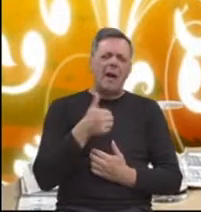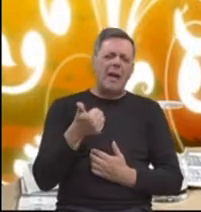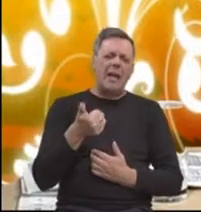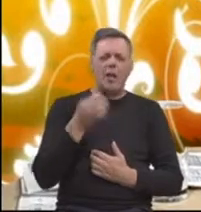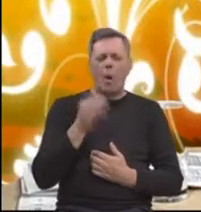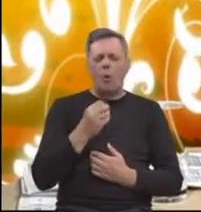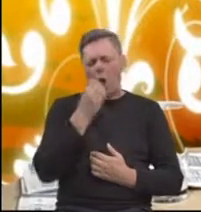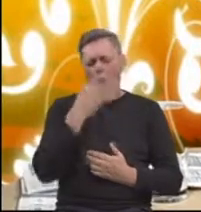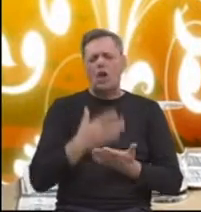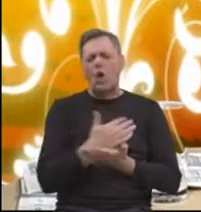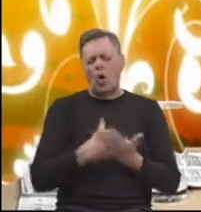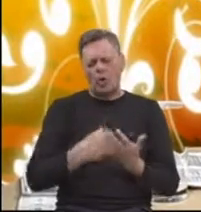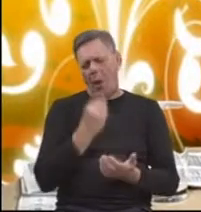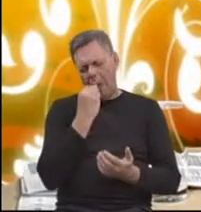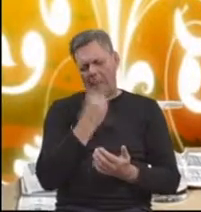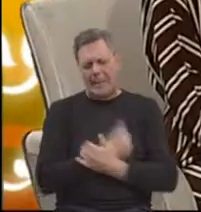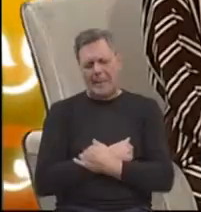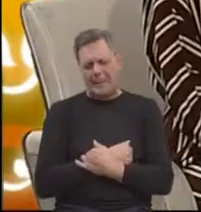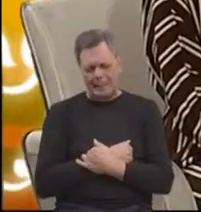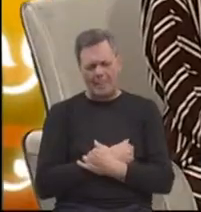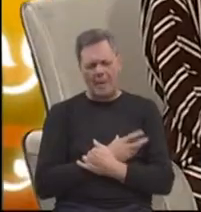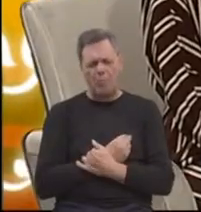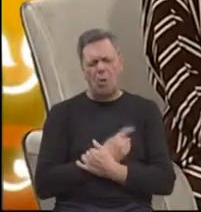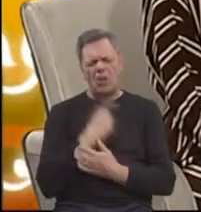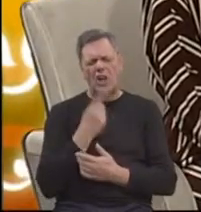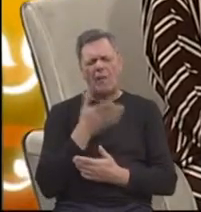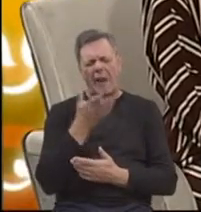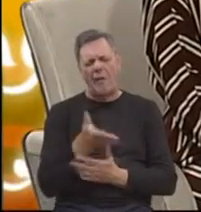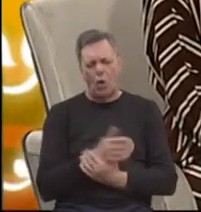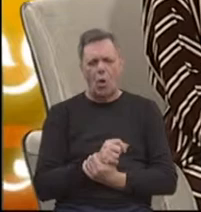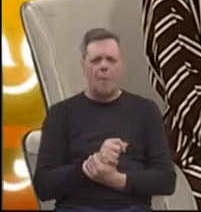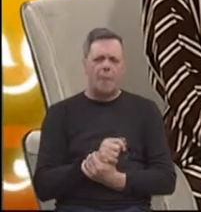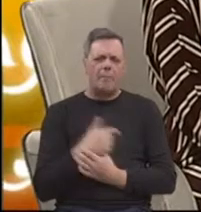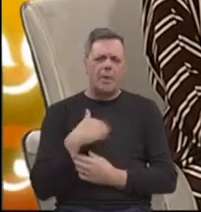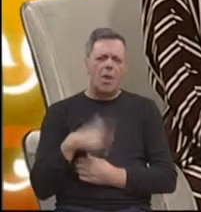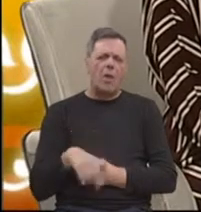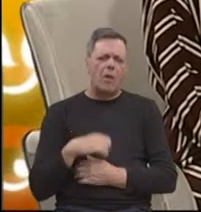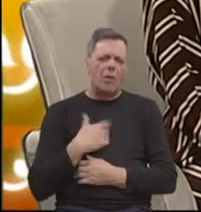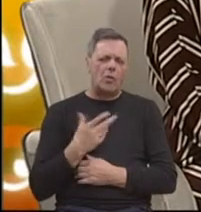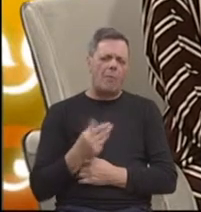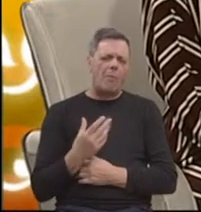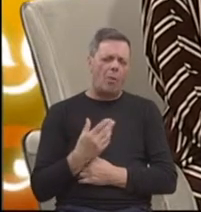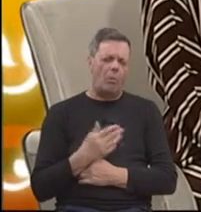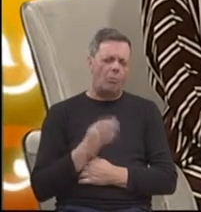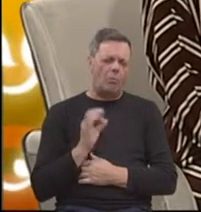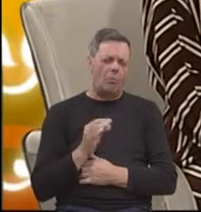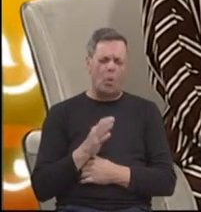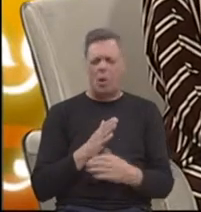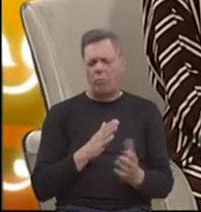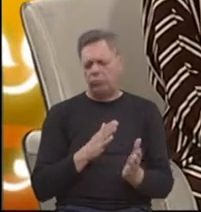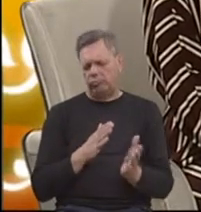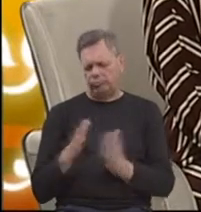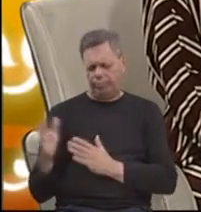loše korištenje tih namirnica. Sigurno će se puno pričati u narednim godinama o toj temi. Mi je ove godine imamo zaista jako dobro posloženu sa samim